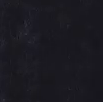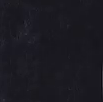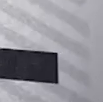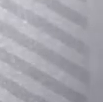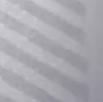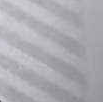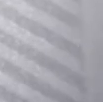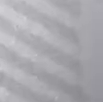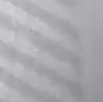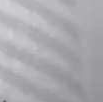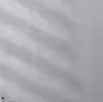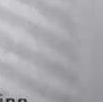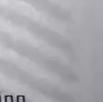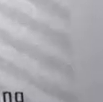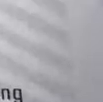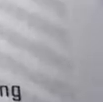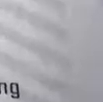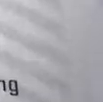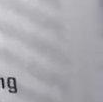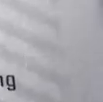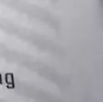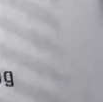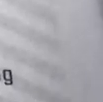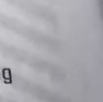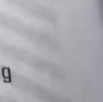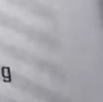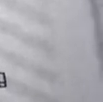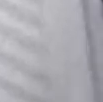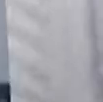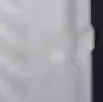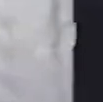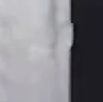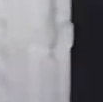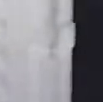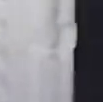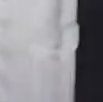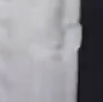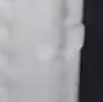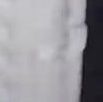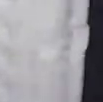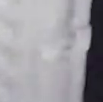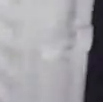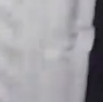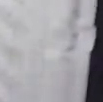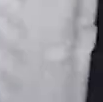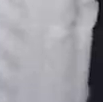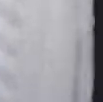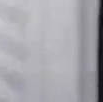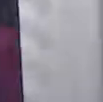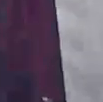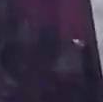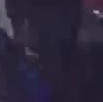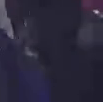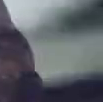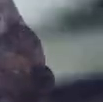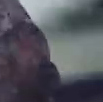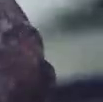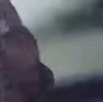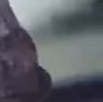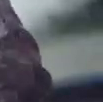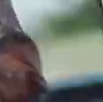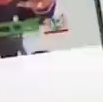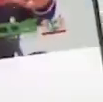dati. Lisbeth Jordi, dis na Granlanti Coranti, Pristeri fu Communicatie Dienst Suriname.